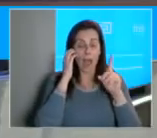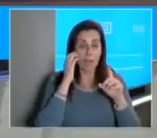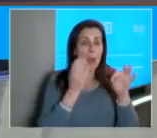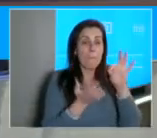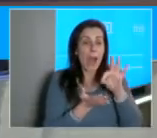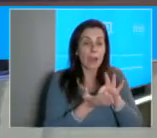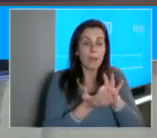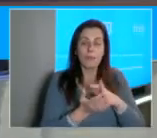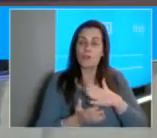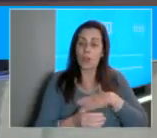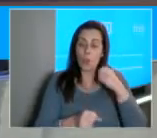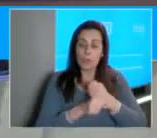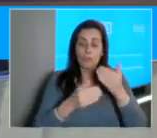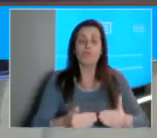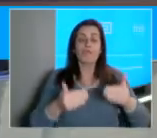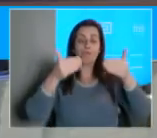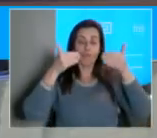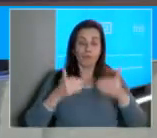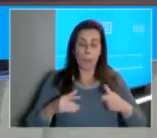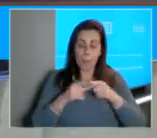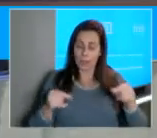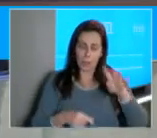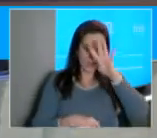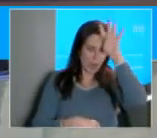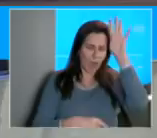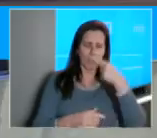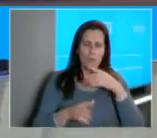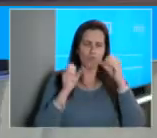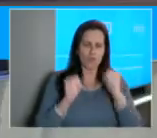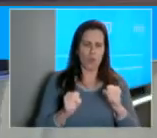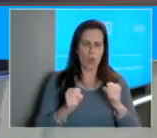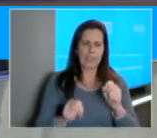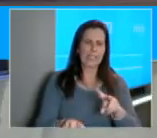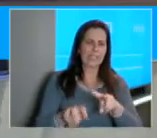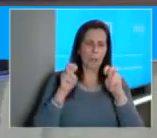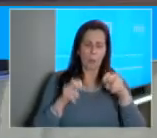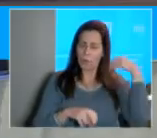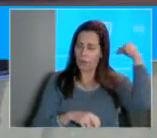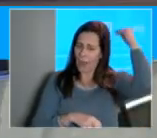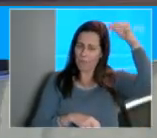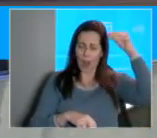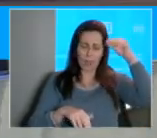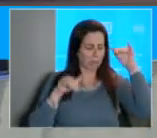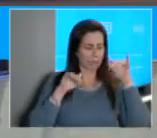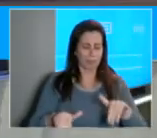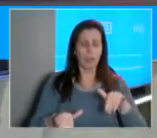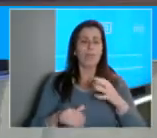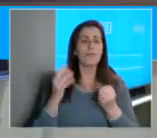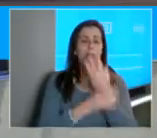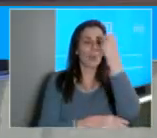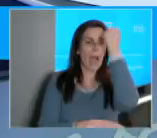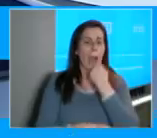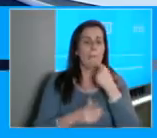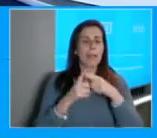מרגע שאנחנו ביצענו את ההינתקות מרצועת עזה, האיראנים זיהו את זה כהזדמנות, הרשות הפלסטינית קרסה וקמה מדינת החמאס בעזה.